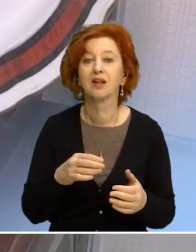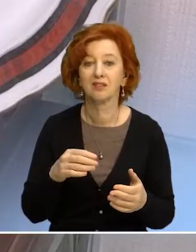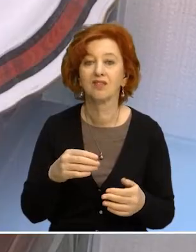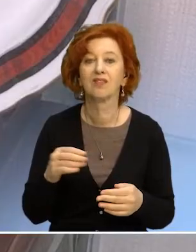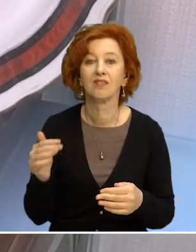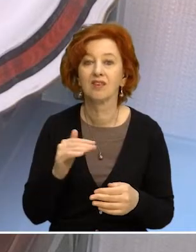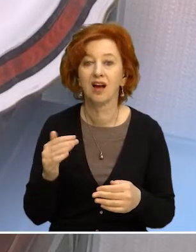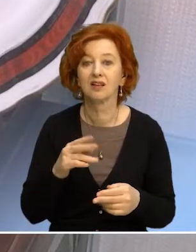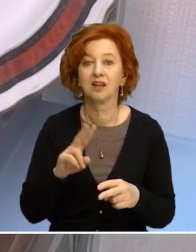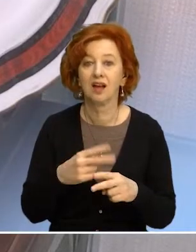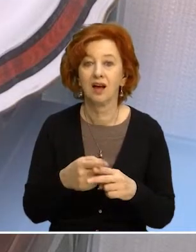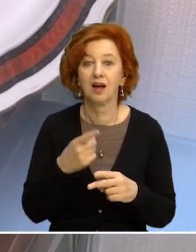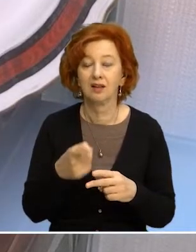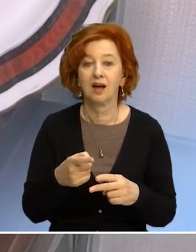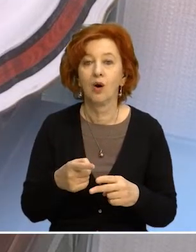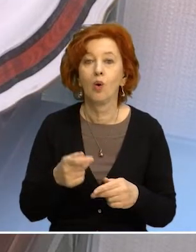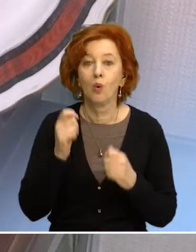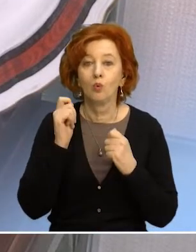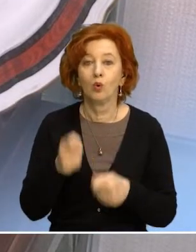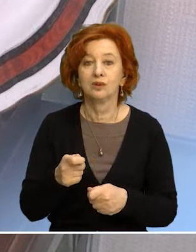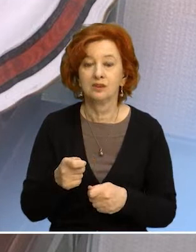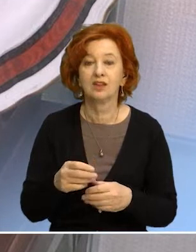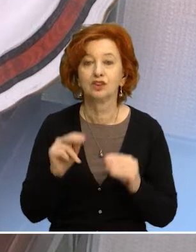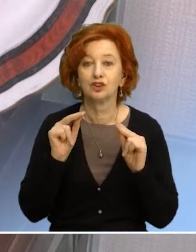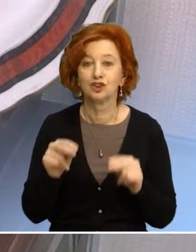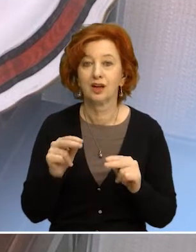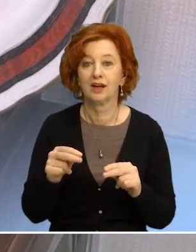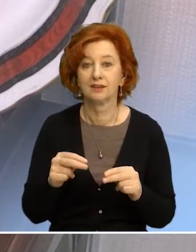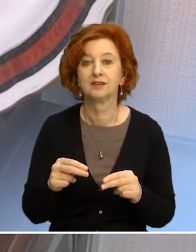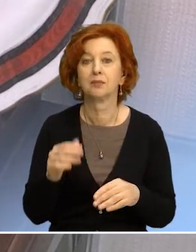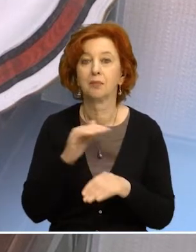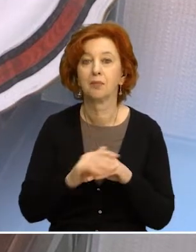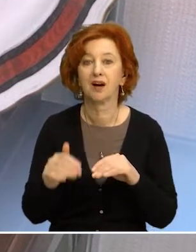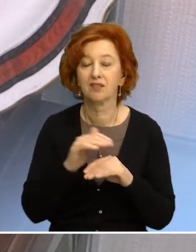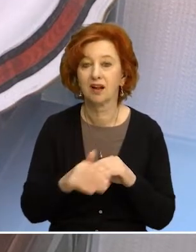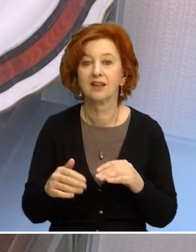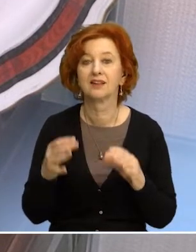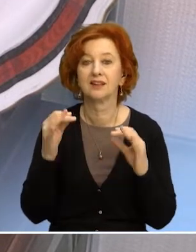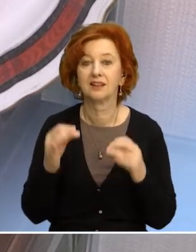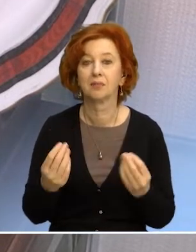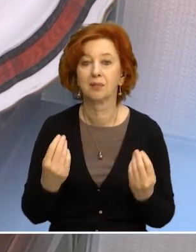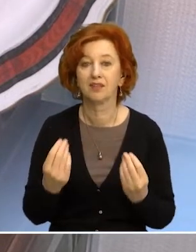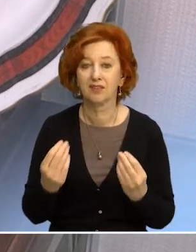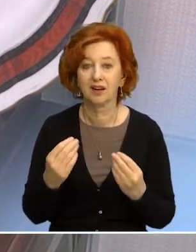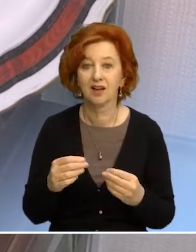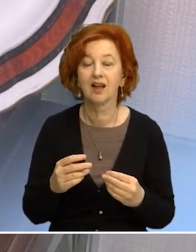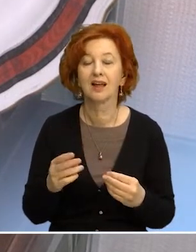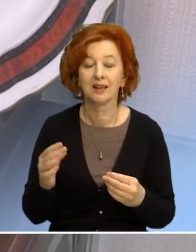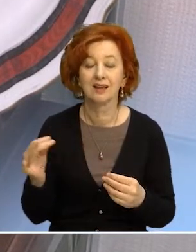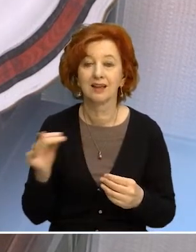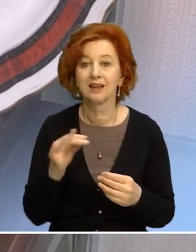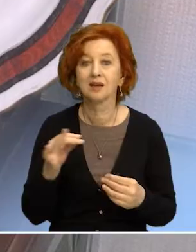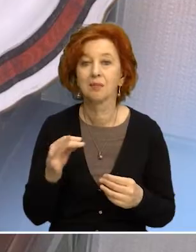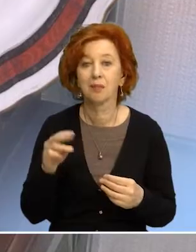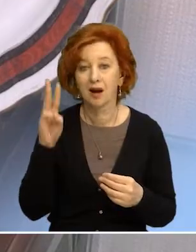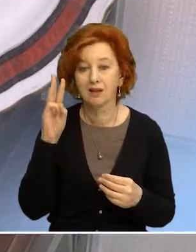выпущенным Францем Гарднером, за что он удостоился чести, похвалы и привилегий от императрицы